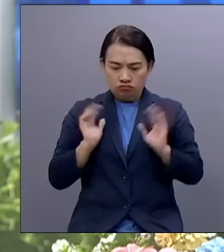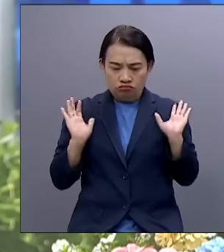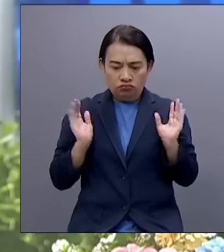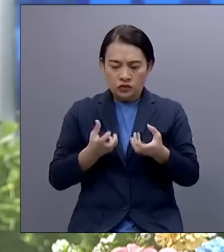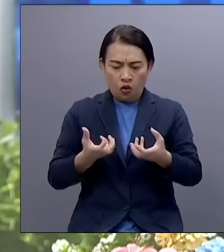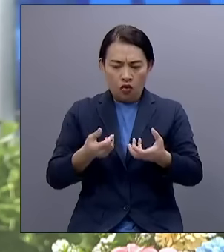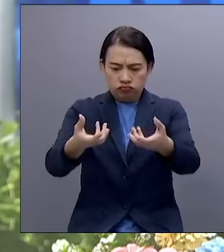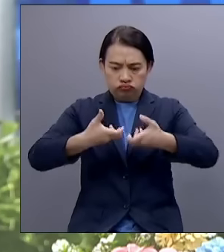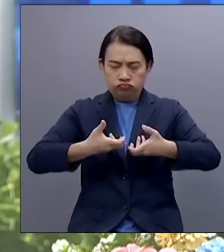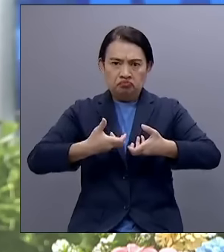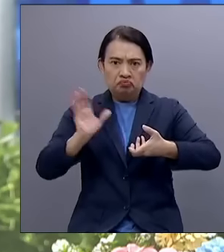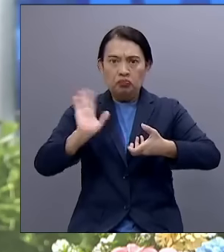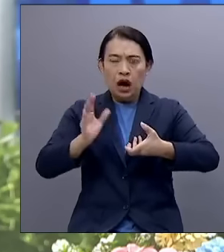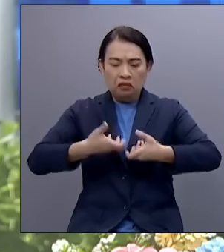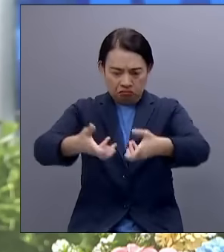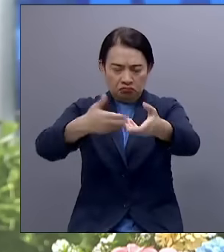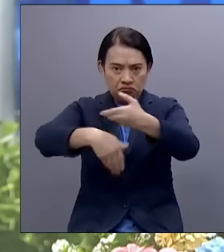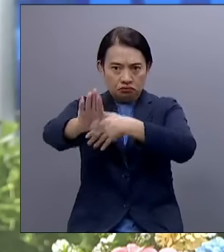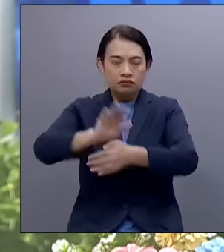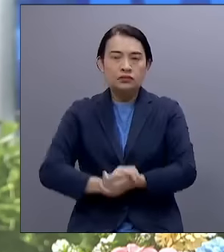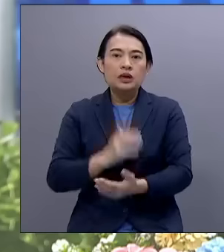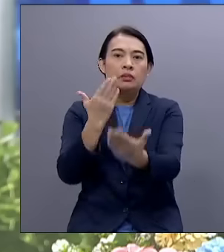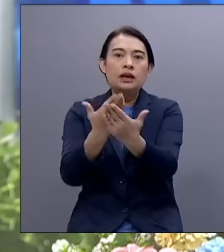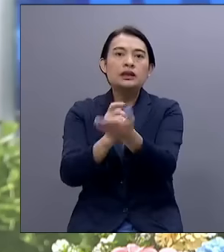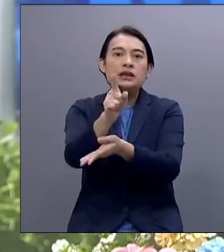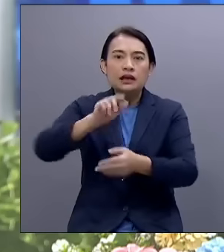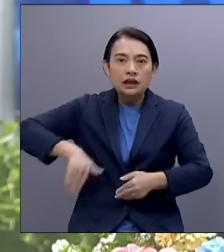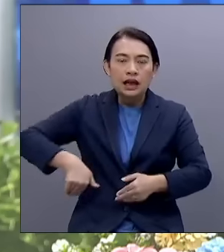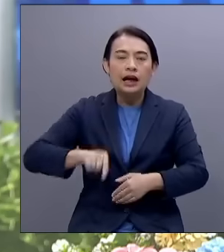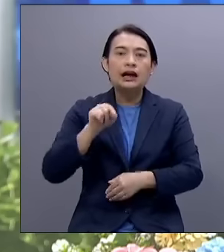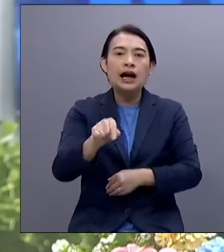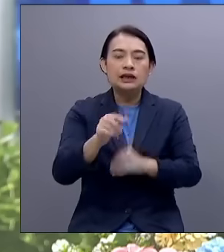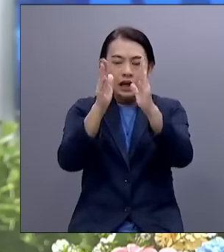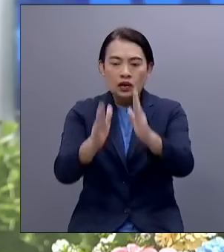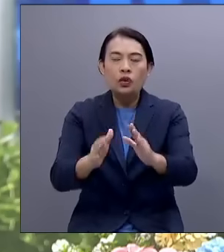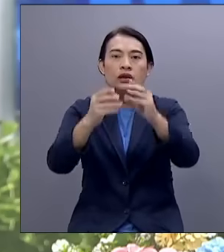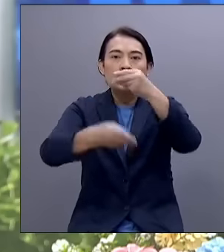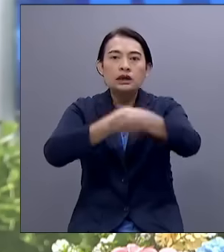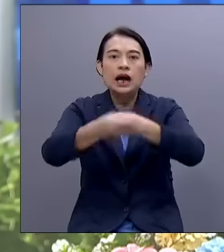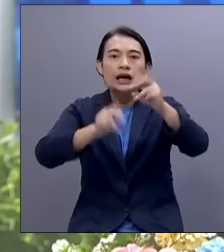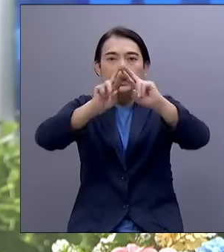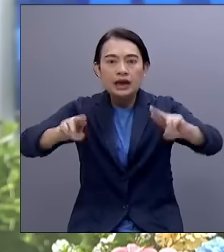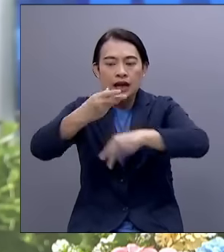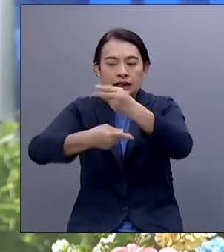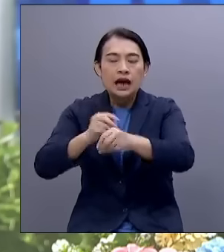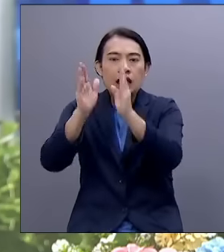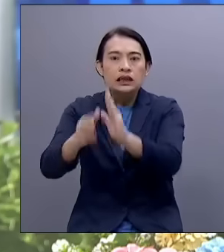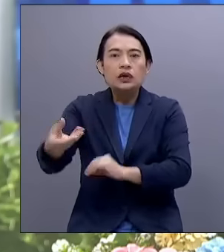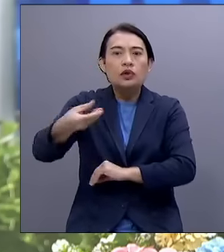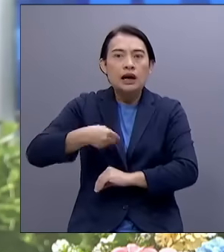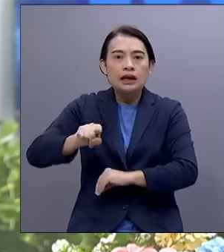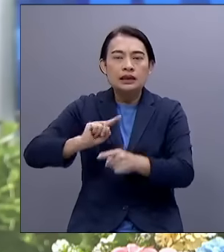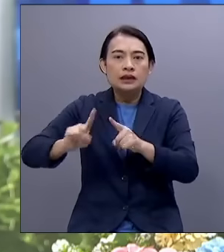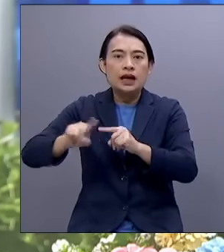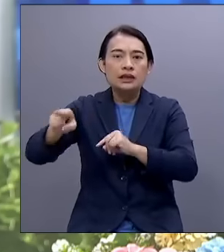ของเมื่ออ่าสั่งของแล้วเก็บเงินปลายทางแน่นอนครับความเสียหายที่เกิดขึ้นผู้ขายเองหรือผู้ส่งเองเนี่ยก็ได้รับผลกระทบเต็มๆนะครับอย่างที่บอกว่ามี